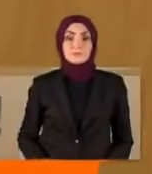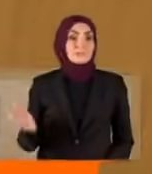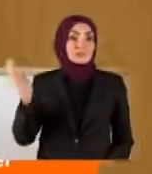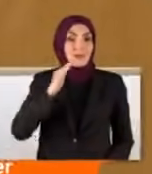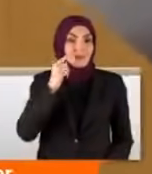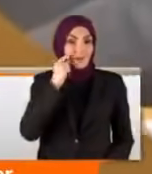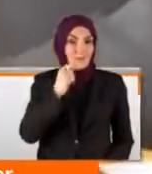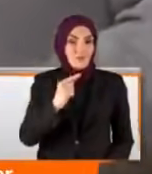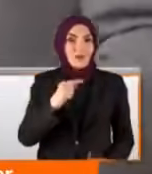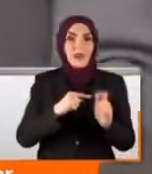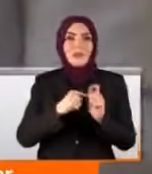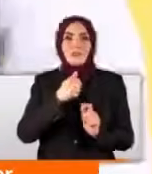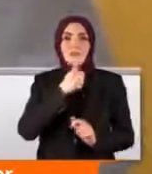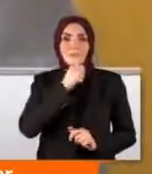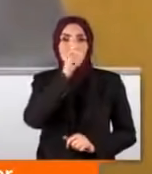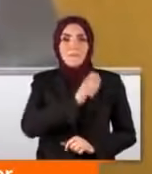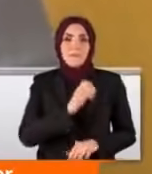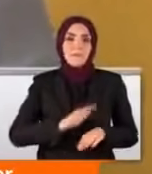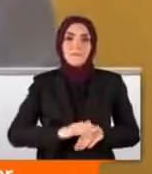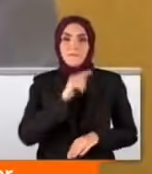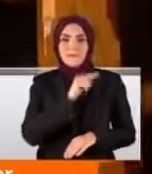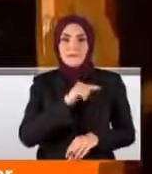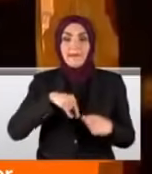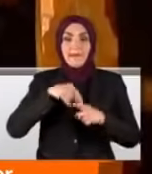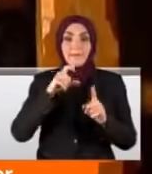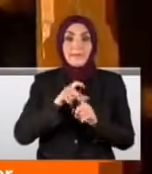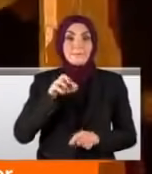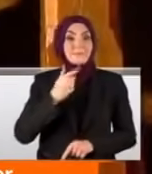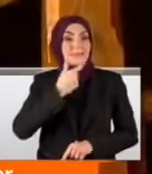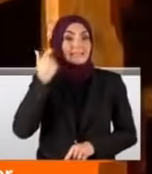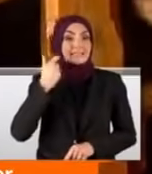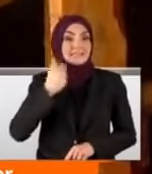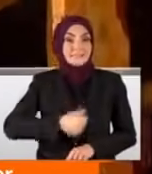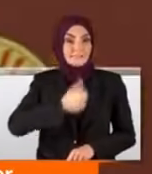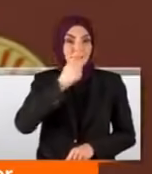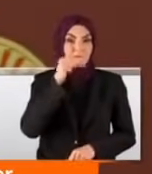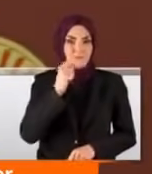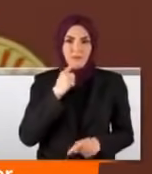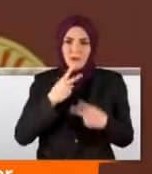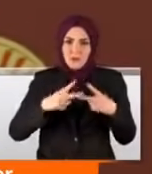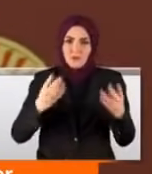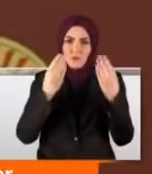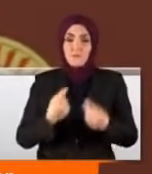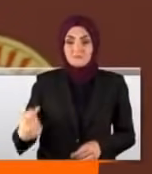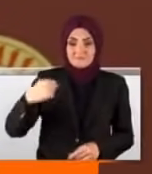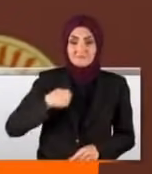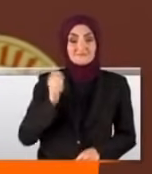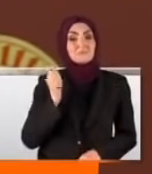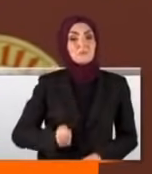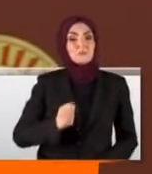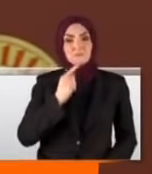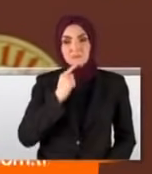kez Ertuğrul Kürkçü'den geldi. HDP'nin eski genel başkanı açıkça bize mecbursunuz dedi. Bu teklifi beğenmiş